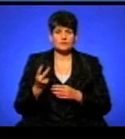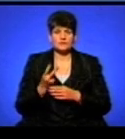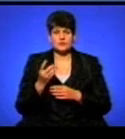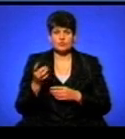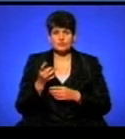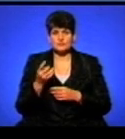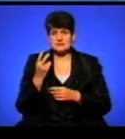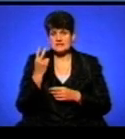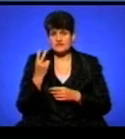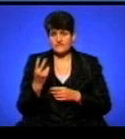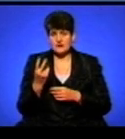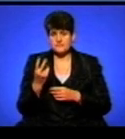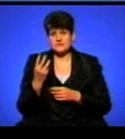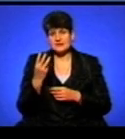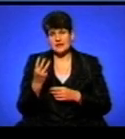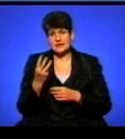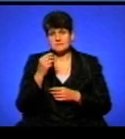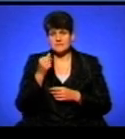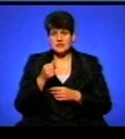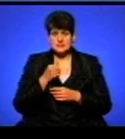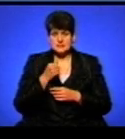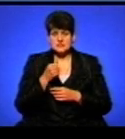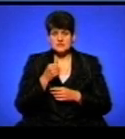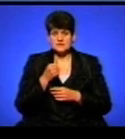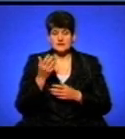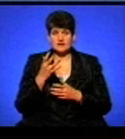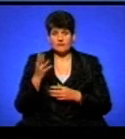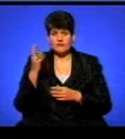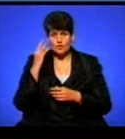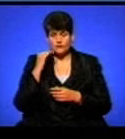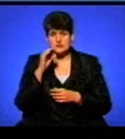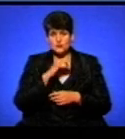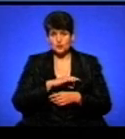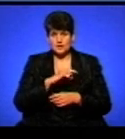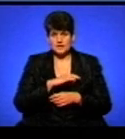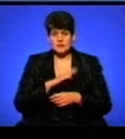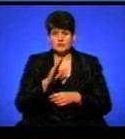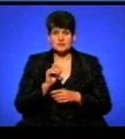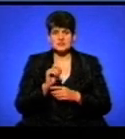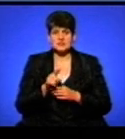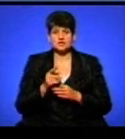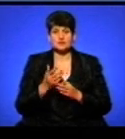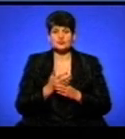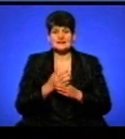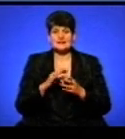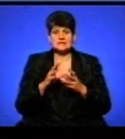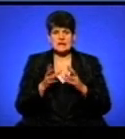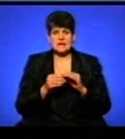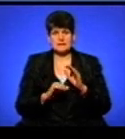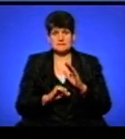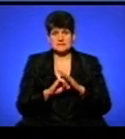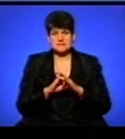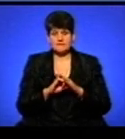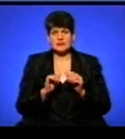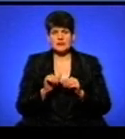розміру за 3 місяці, за який враховується дохід, і буде призначена субсидія на загальних підставах. І